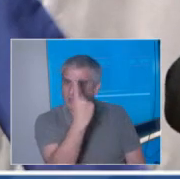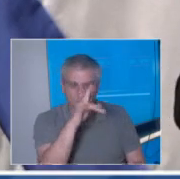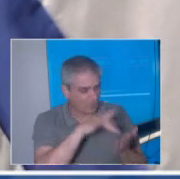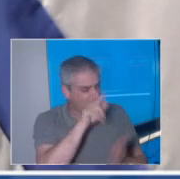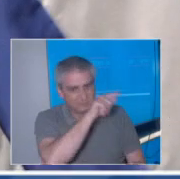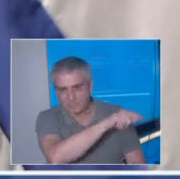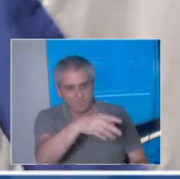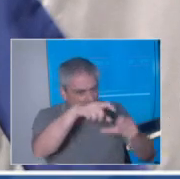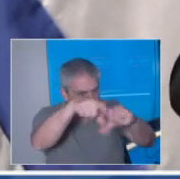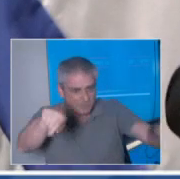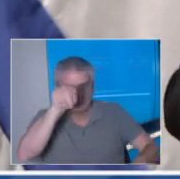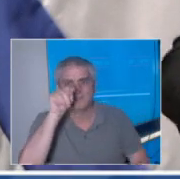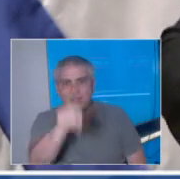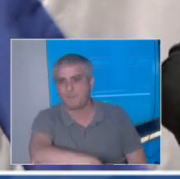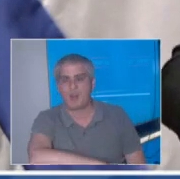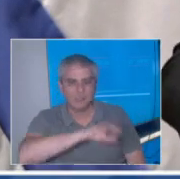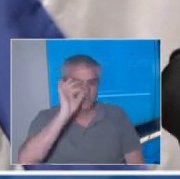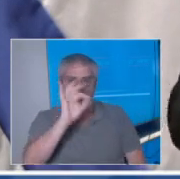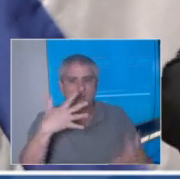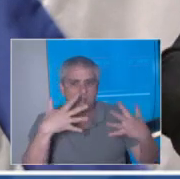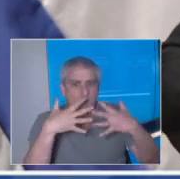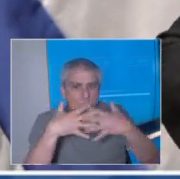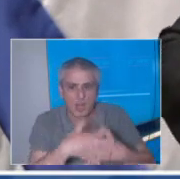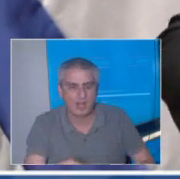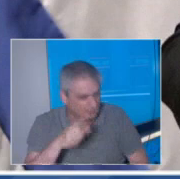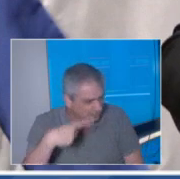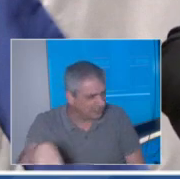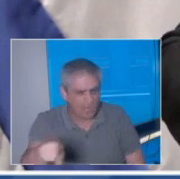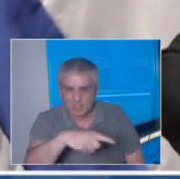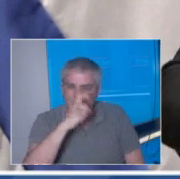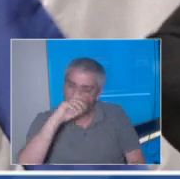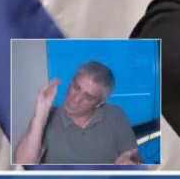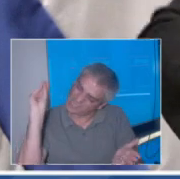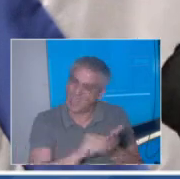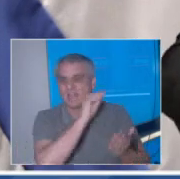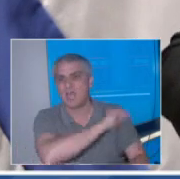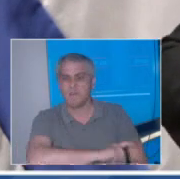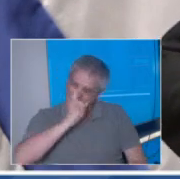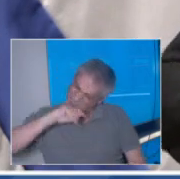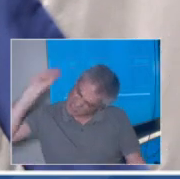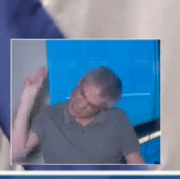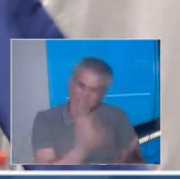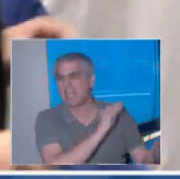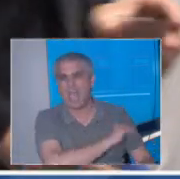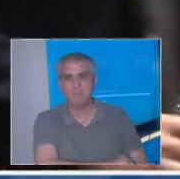שיושב בספסלים האלה של הקואליציה. אתם כתם!